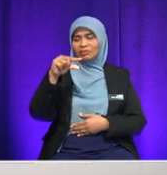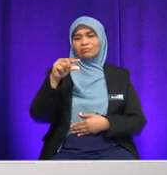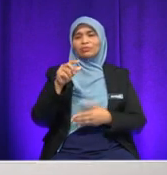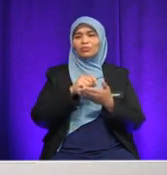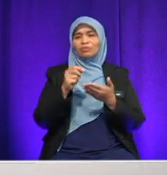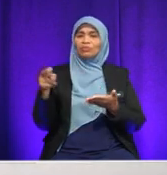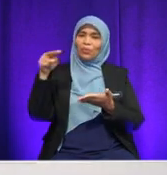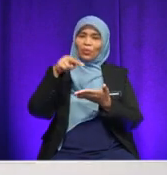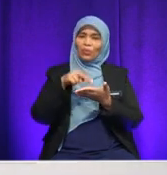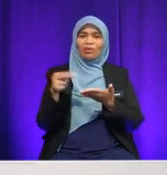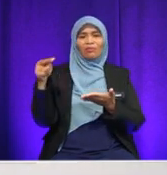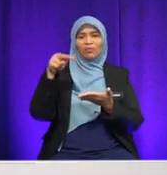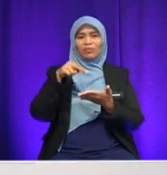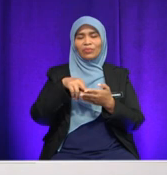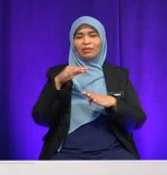atas kertasnya.